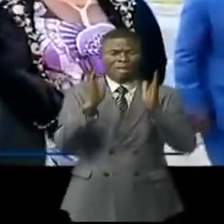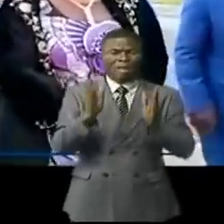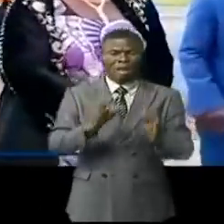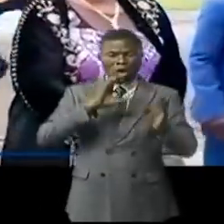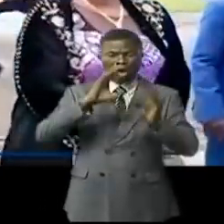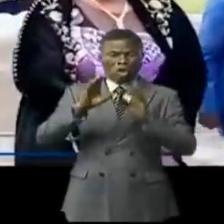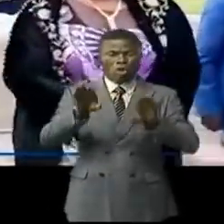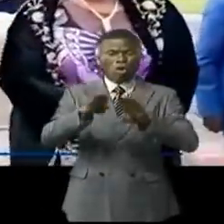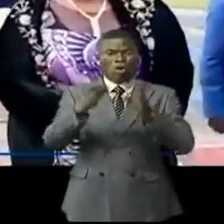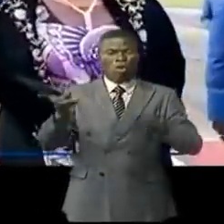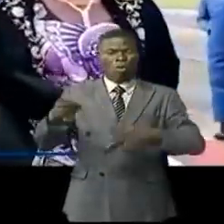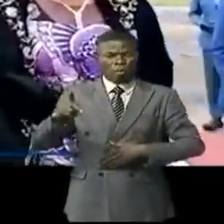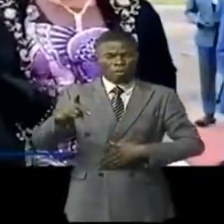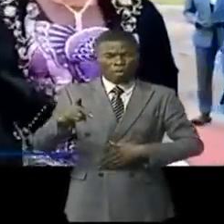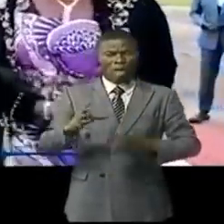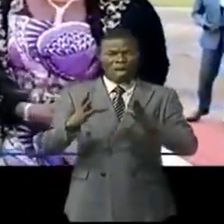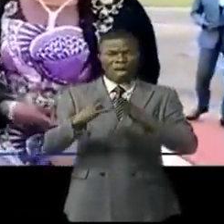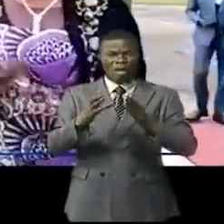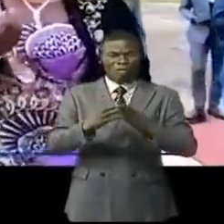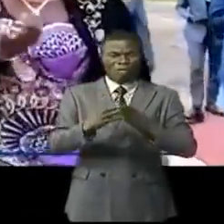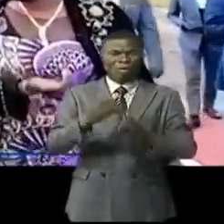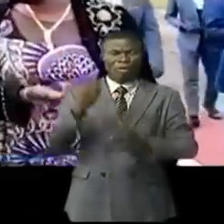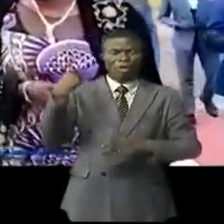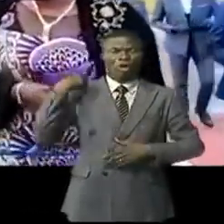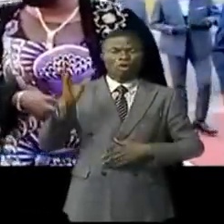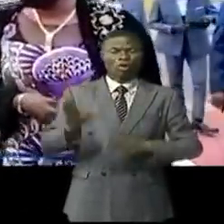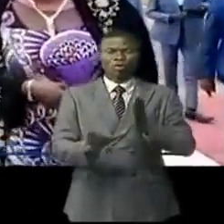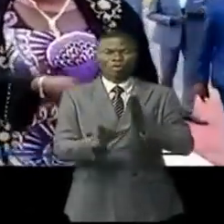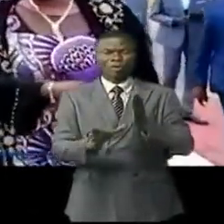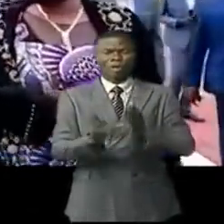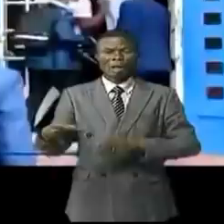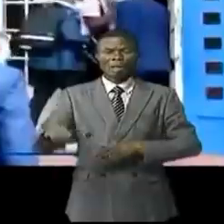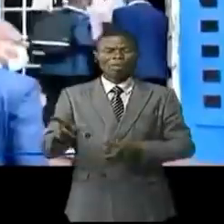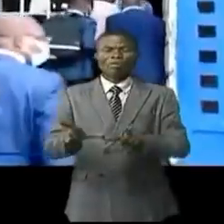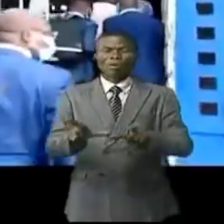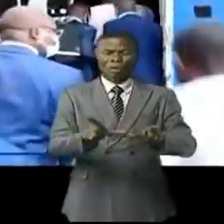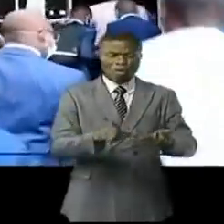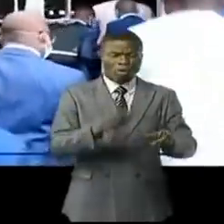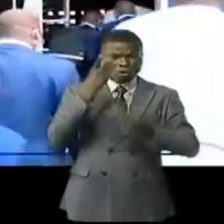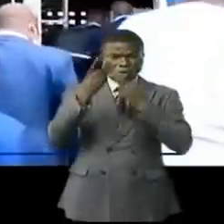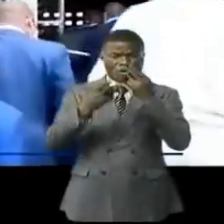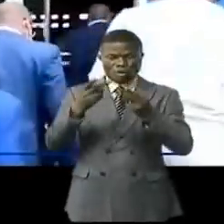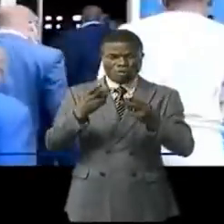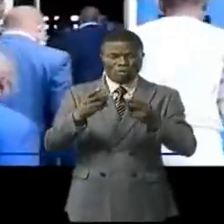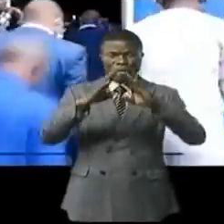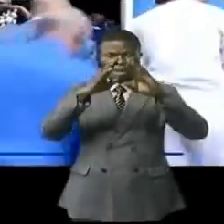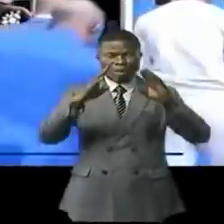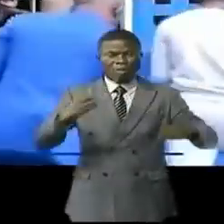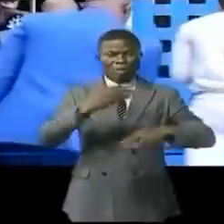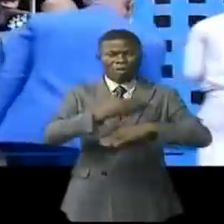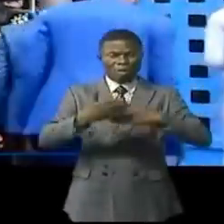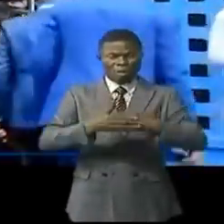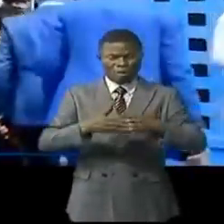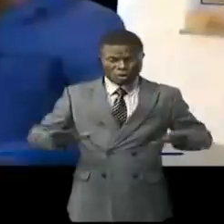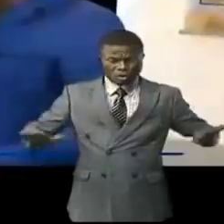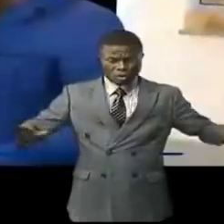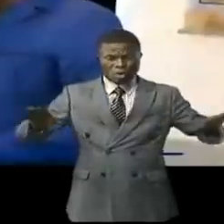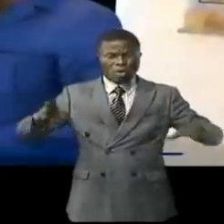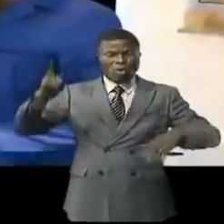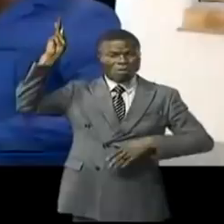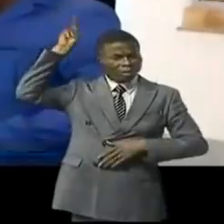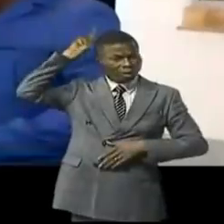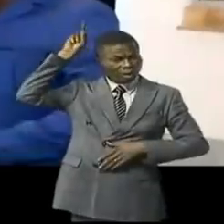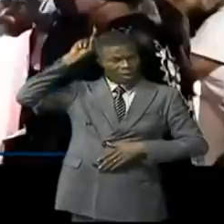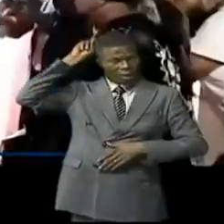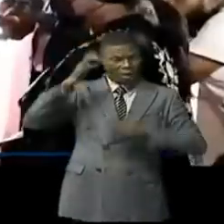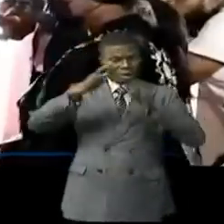et des Enclavements, accompagné de la gouverneure intérimaire de la province du Lualaba, a visité quelques infrastructures aéroportuaires de Kolwezi. Il s'agit du